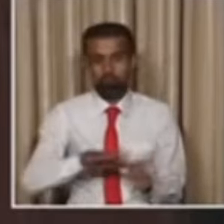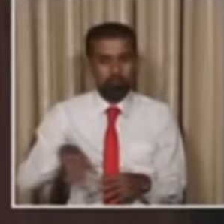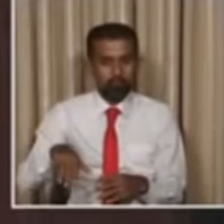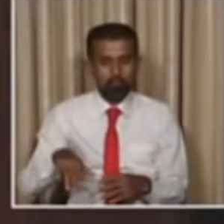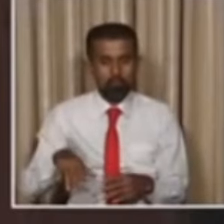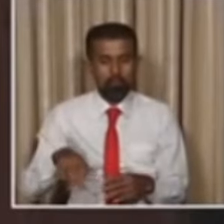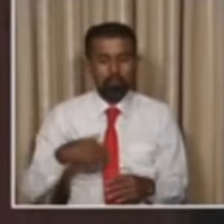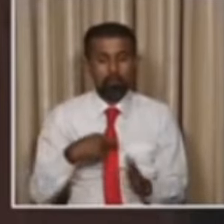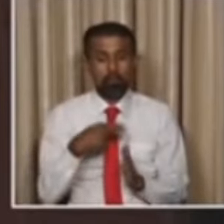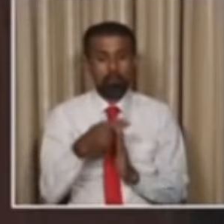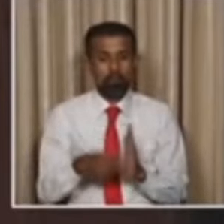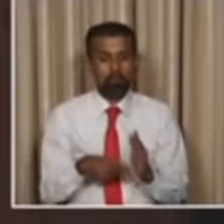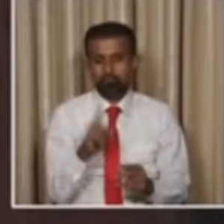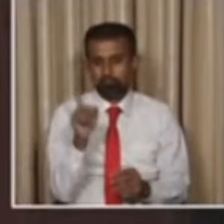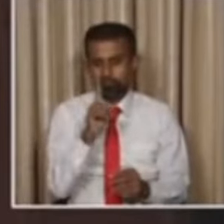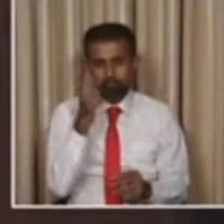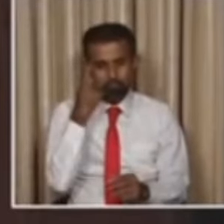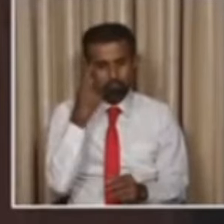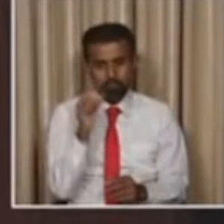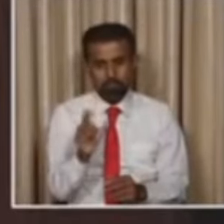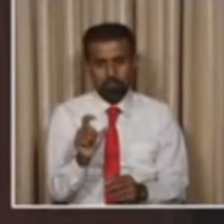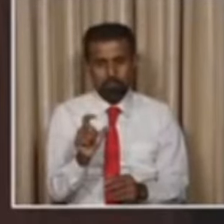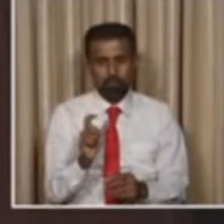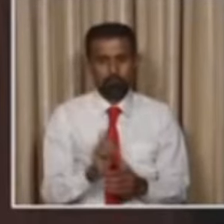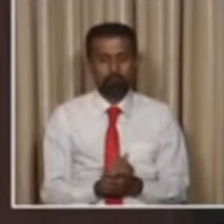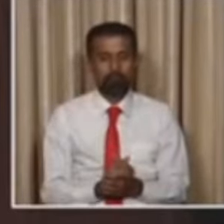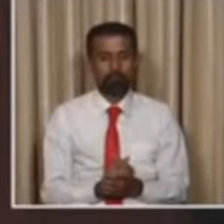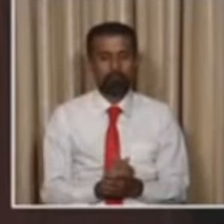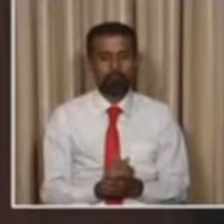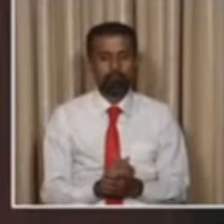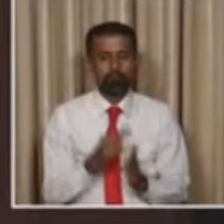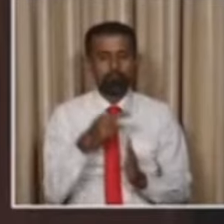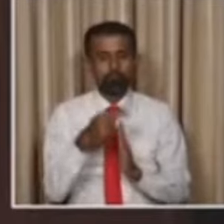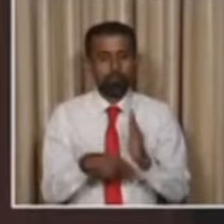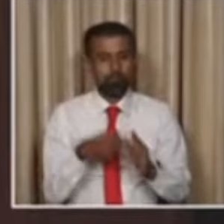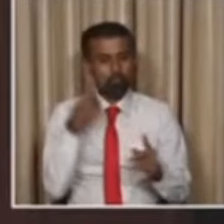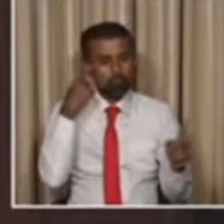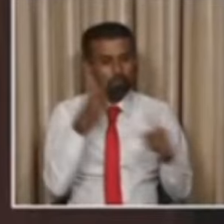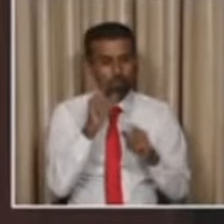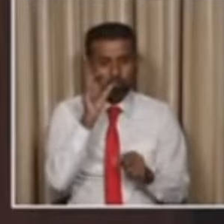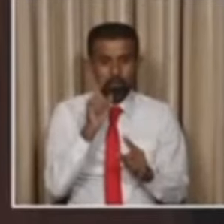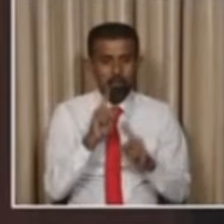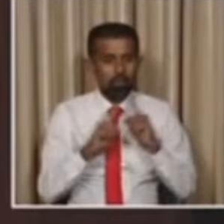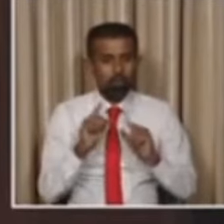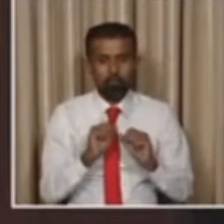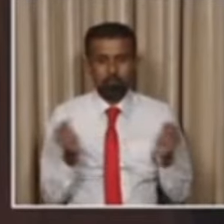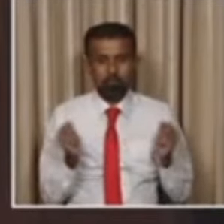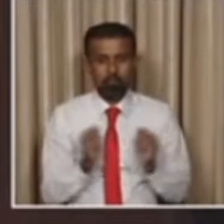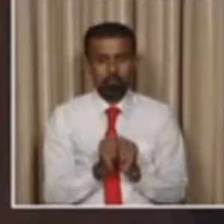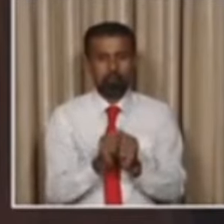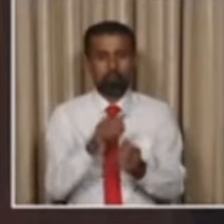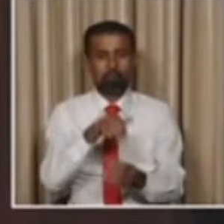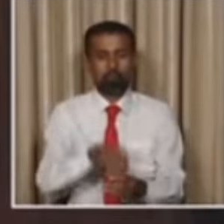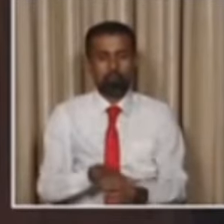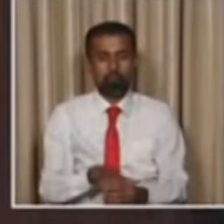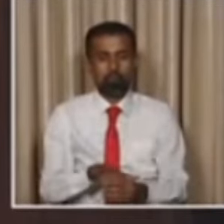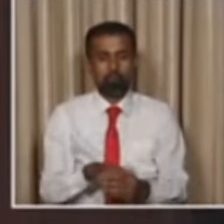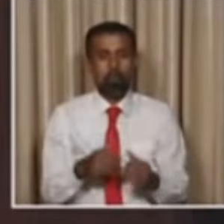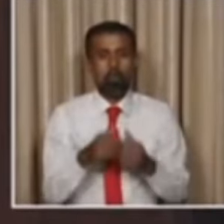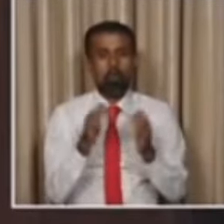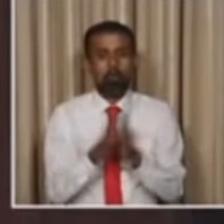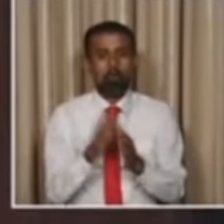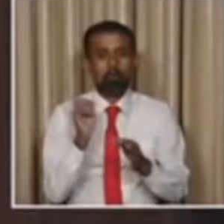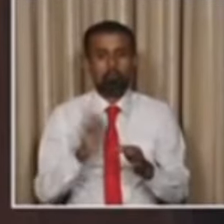අපි ජාතිකත්වය ගැන ඉඳලා තීන්දුවට ගත යුතු කාල සීමාවක් ඉන්නේ. ඒසයි මේ ජාතිකත්වය ගැන කතා කරන්නේ නැතුව කටයුතු කිරීම තුළ තමයි මේ සියලු දේවල් වල